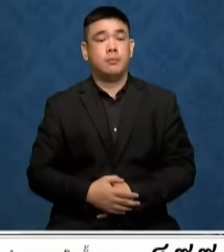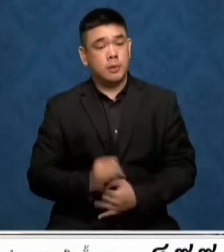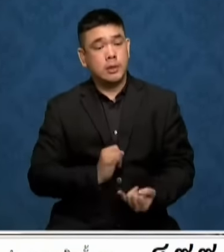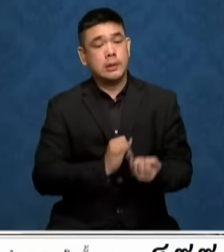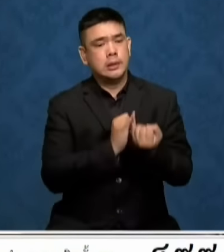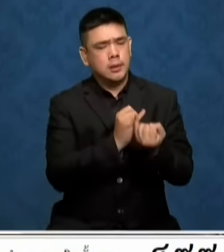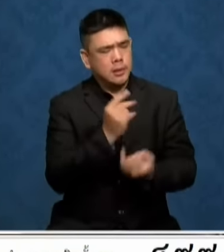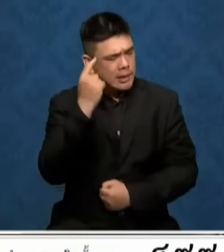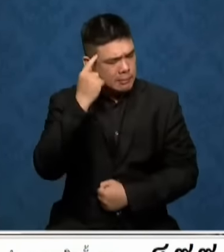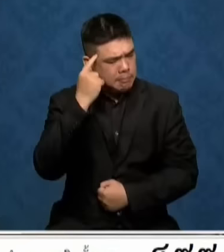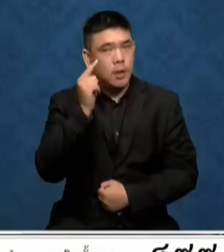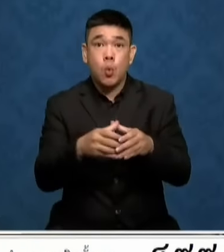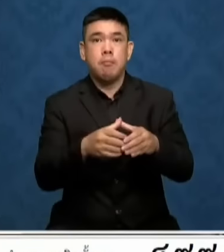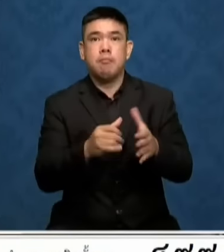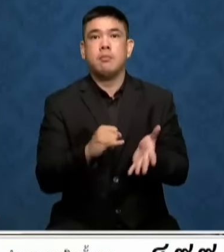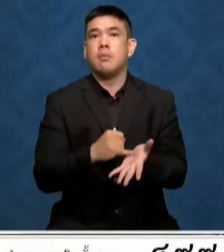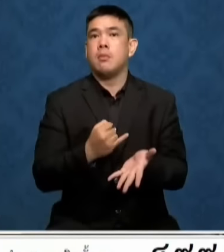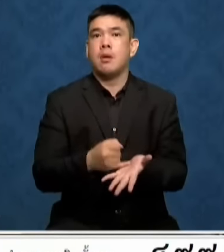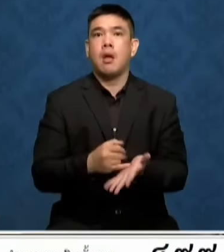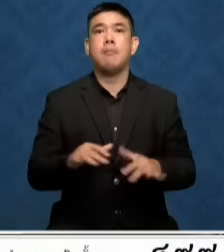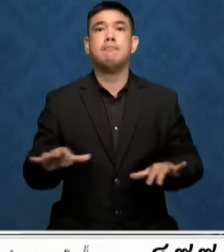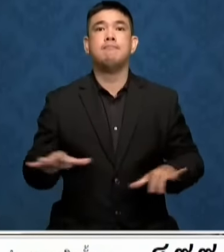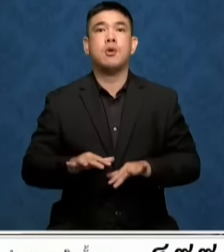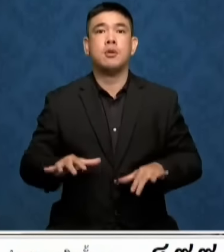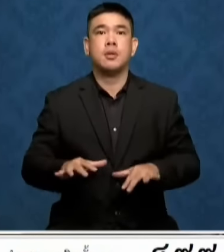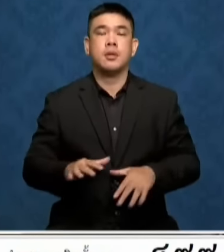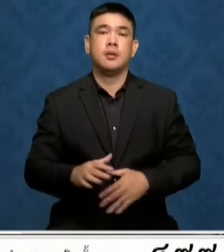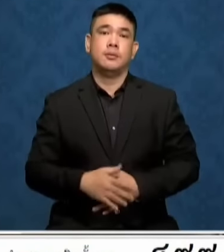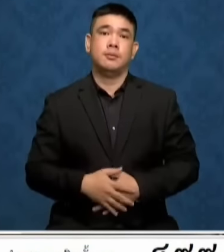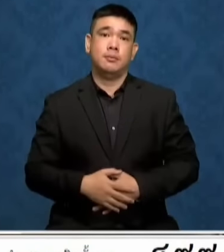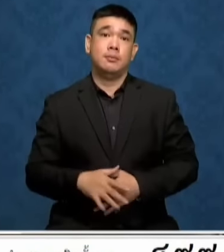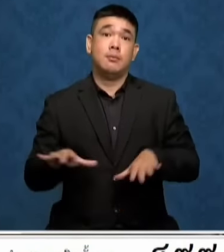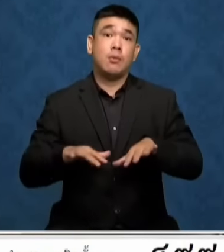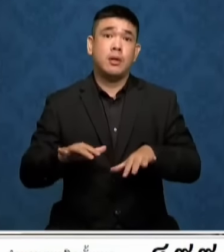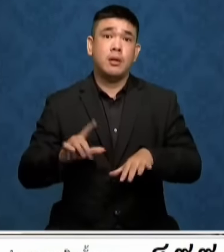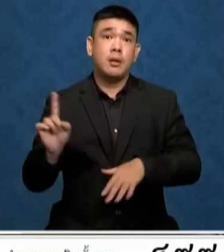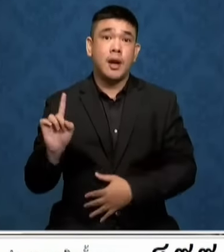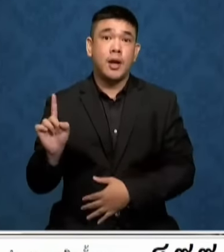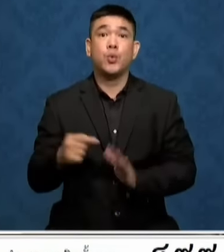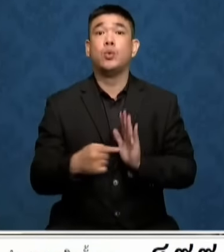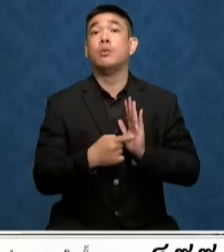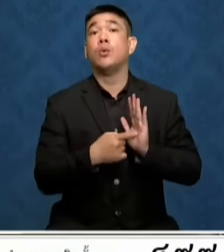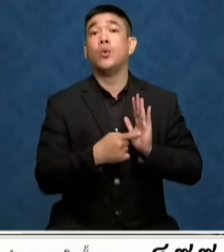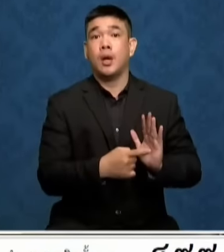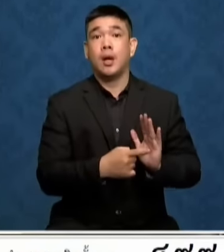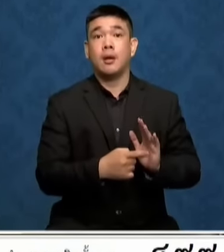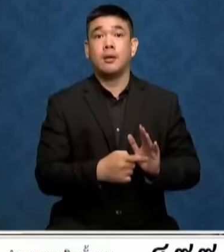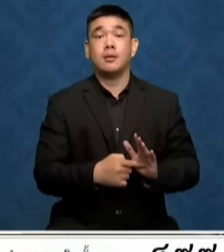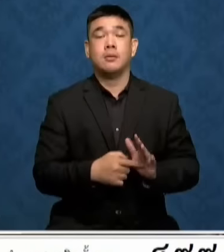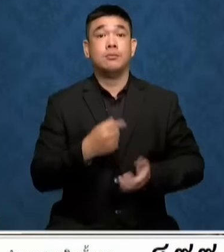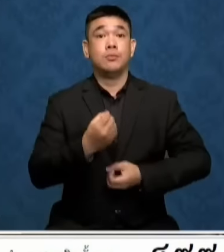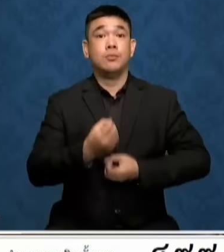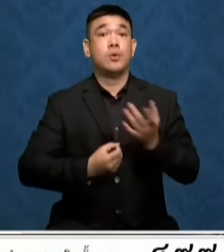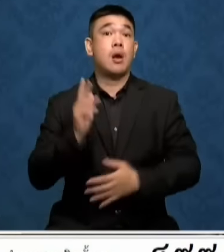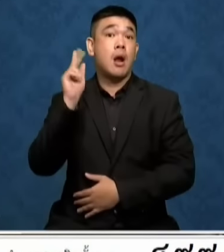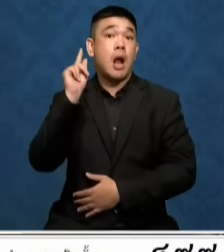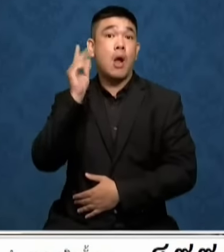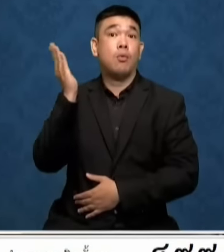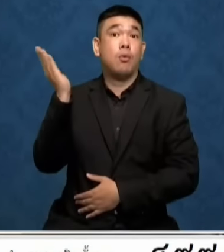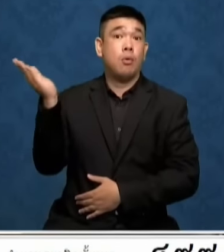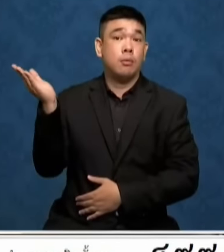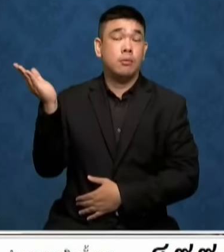นเชื่อว่าการยุบทำได้อย่างปกติยังไงดิฉันขอยกตัวอย่างการนำเสนอข่าวของสื่อมวลชนนะค